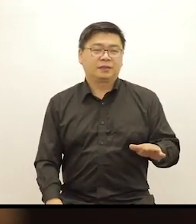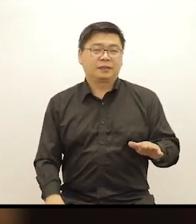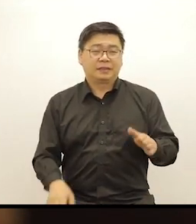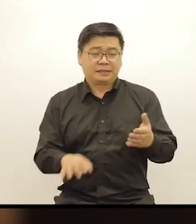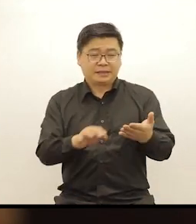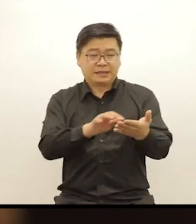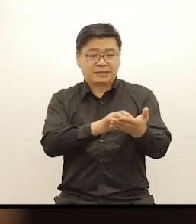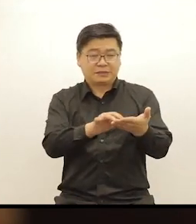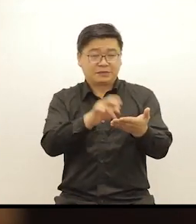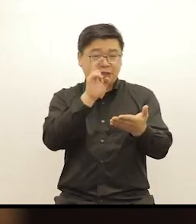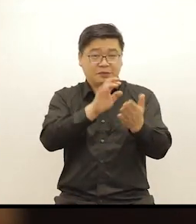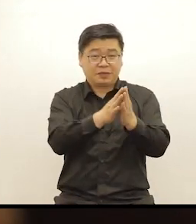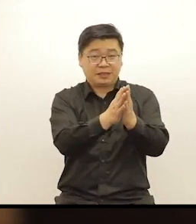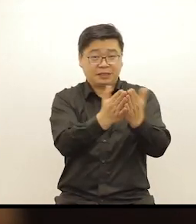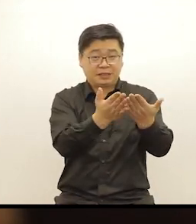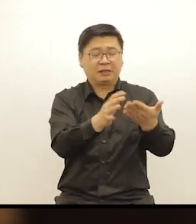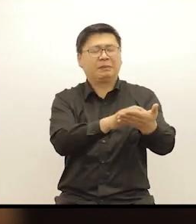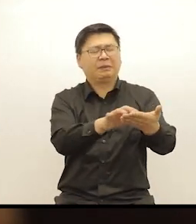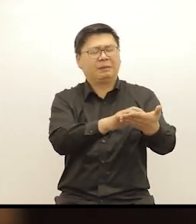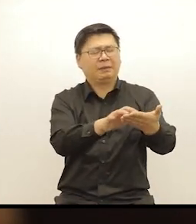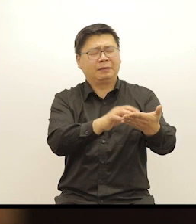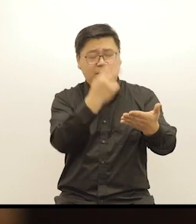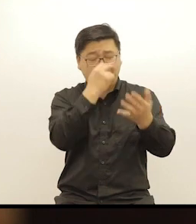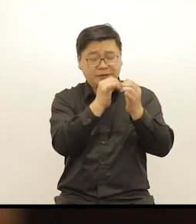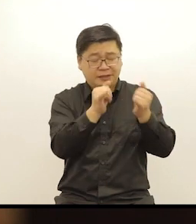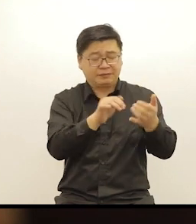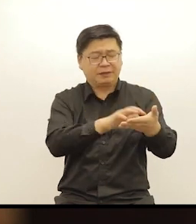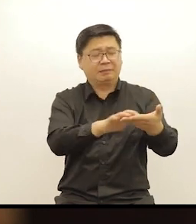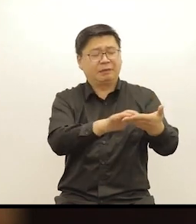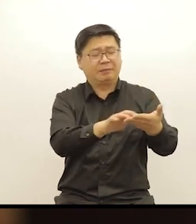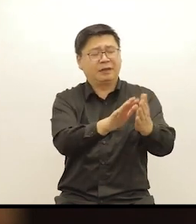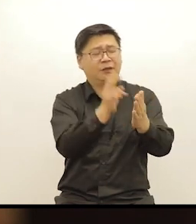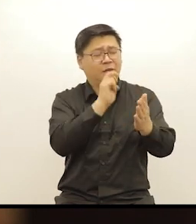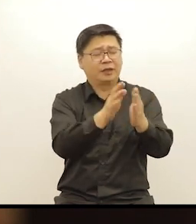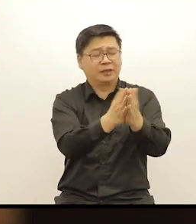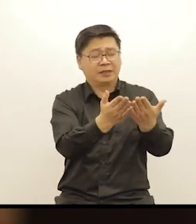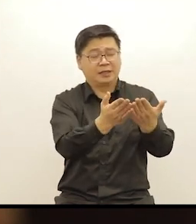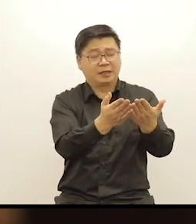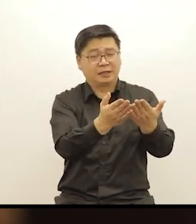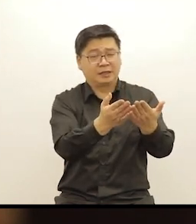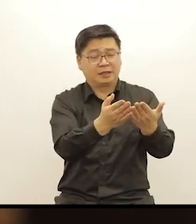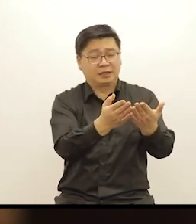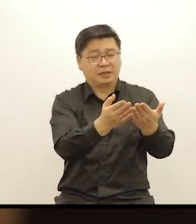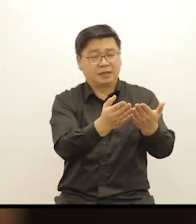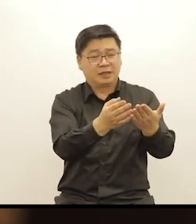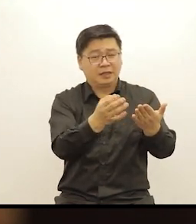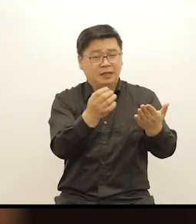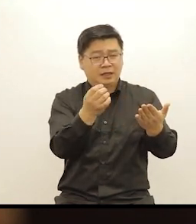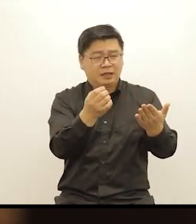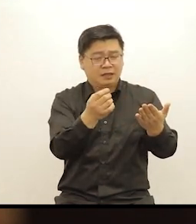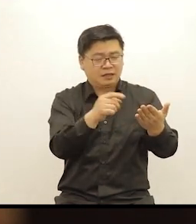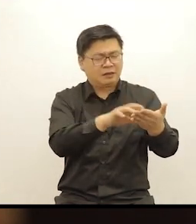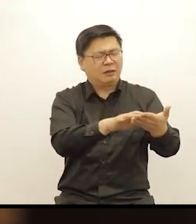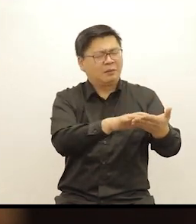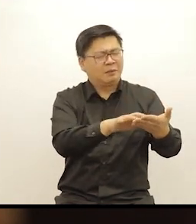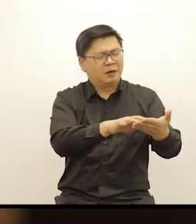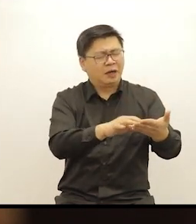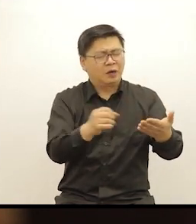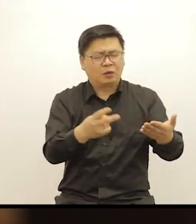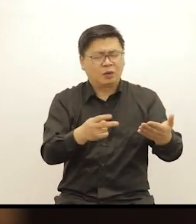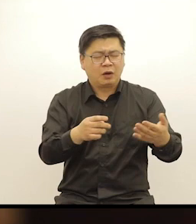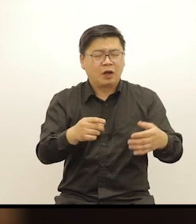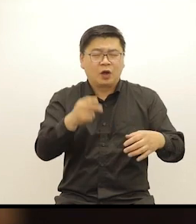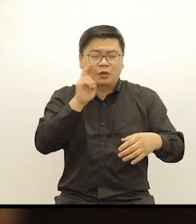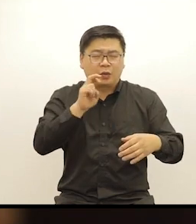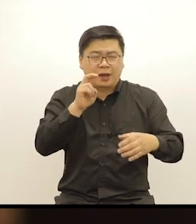점자 악보를 본다든지 시각장애를 가졌기 때문에 음악을 뭐 100점짜리 음악 하지 말고 우린